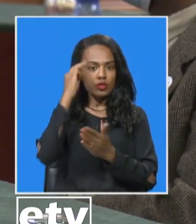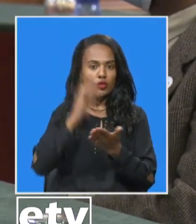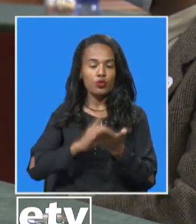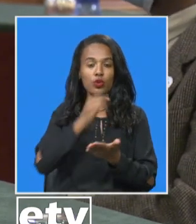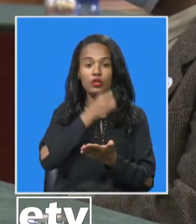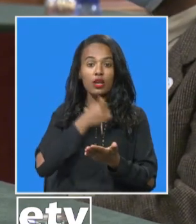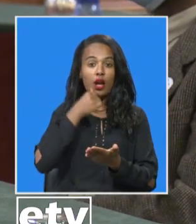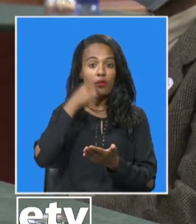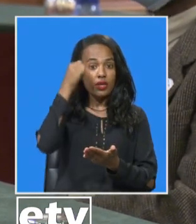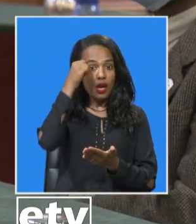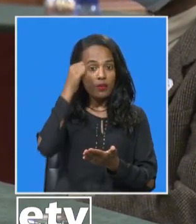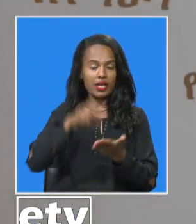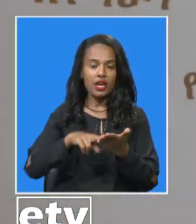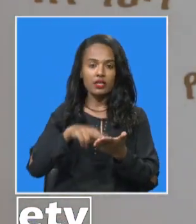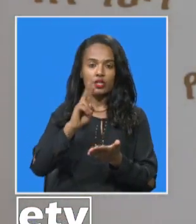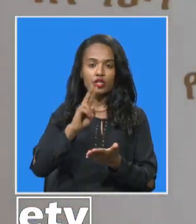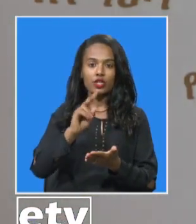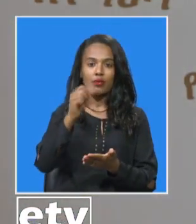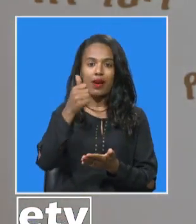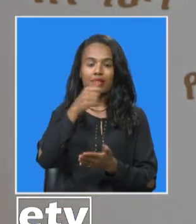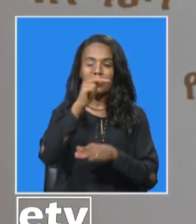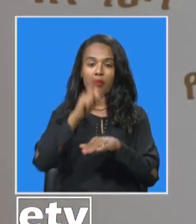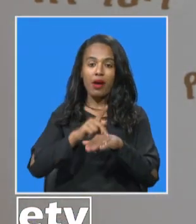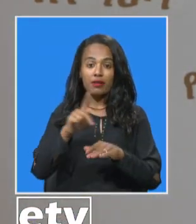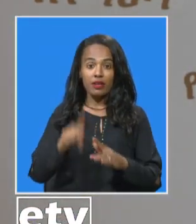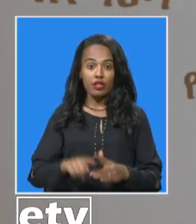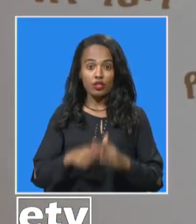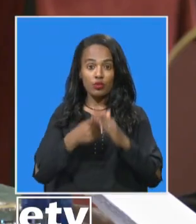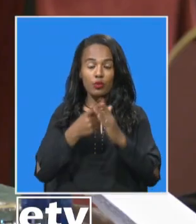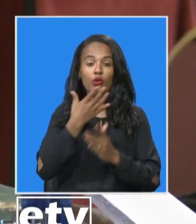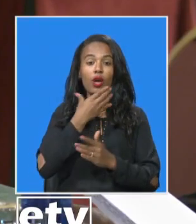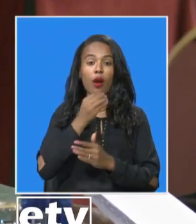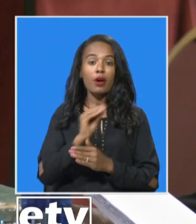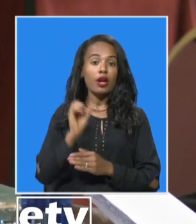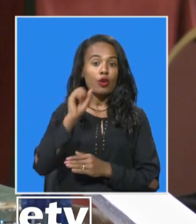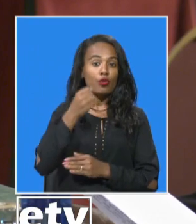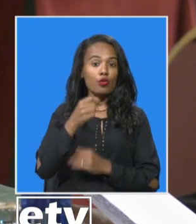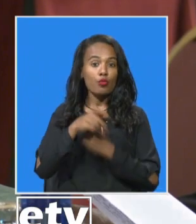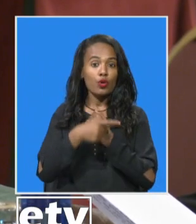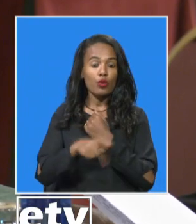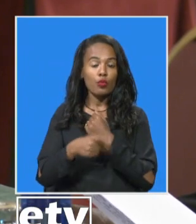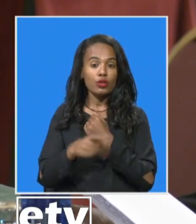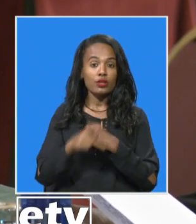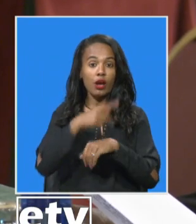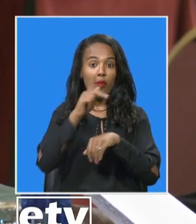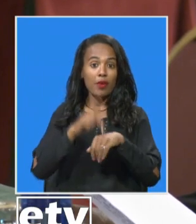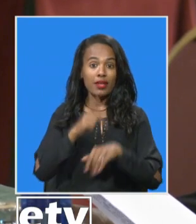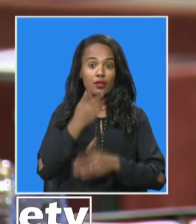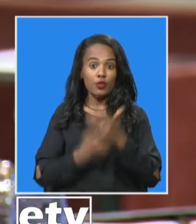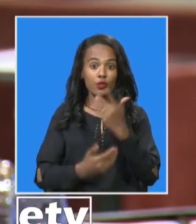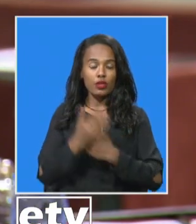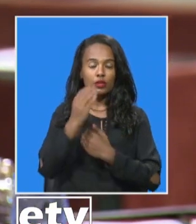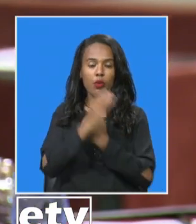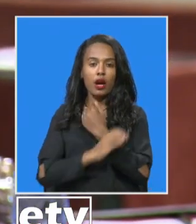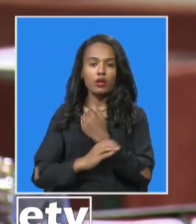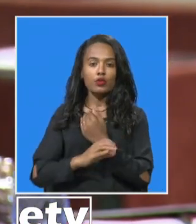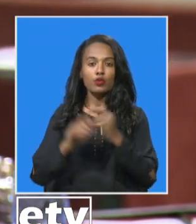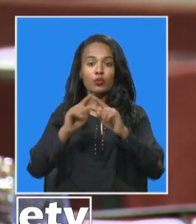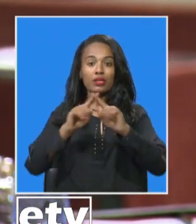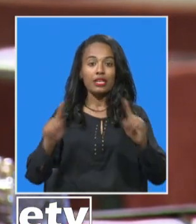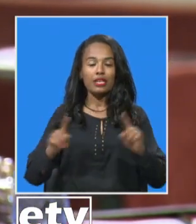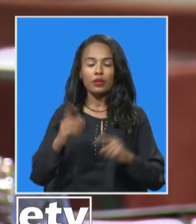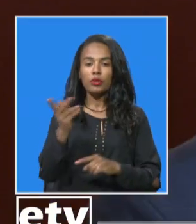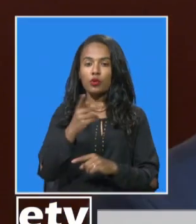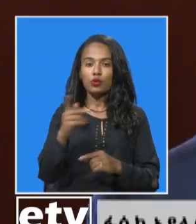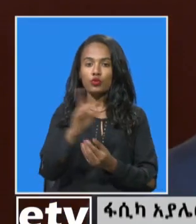አብይ አህመድ አነሳሽነት በ10 ፓርቲዎች የተጀመረው የአማራና የኦሮሞ የፖለቲካ ፓርቲዎች ውይይት በሀገሪቱ በተለይም